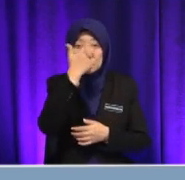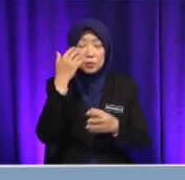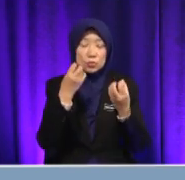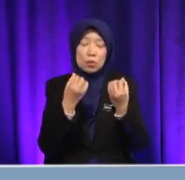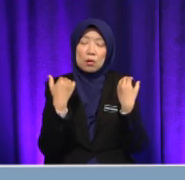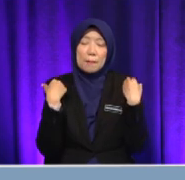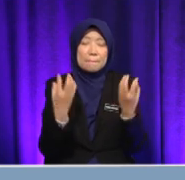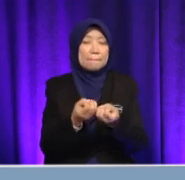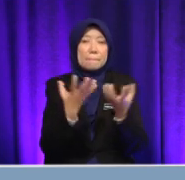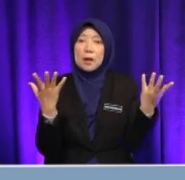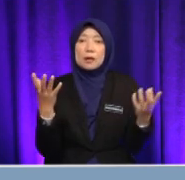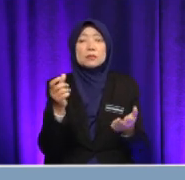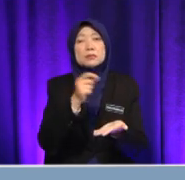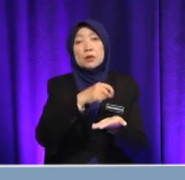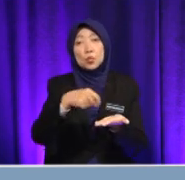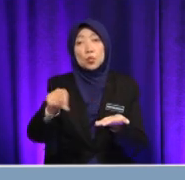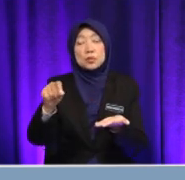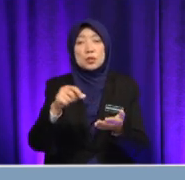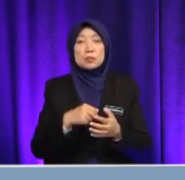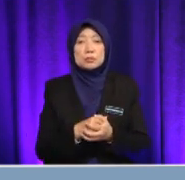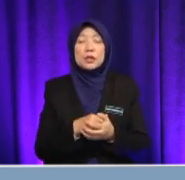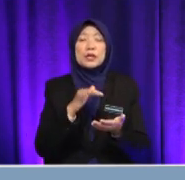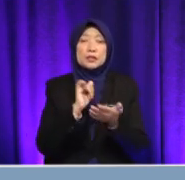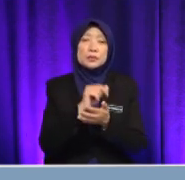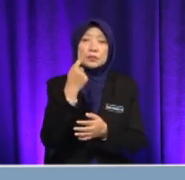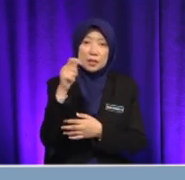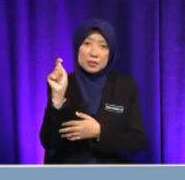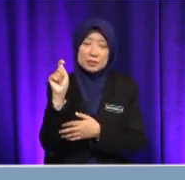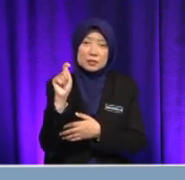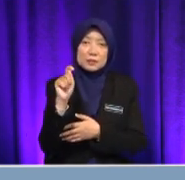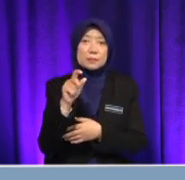Oke tulisan itu adalah